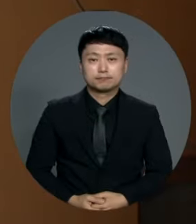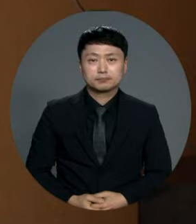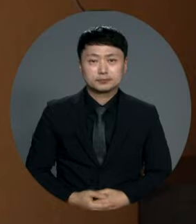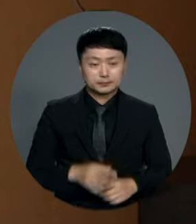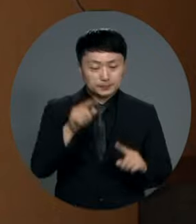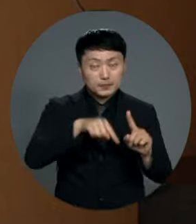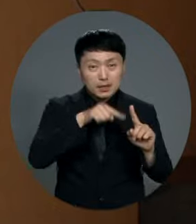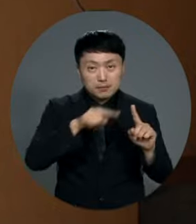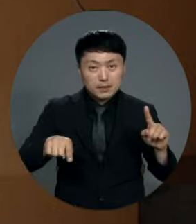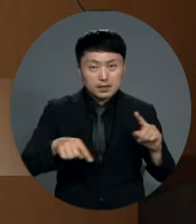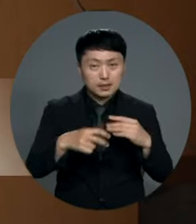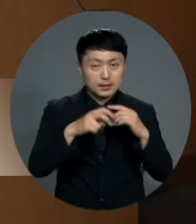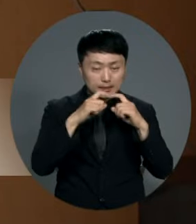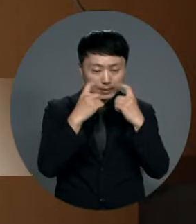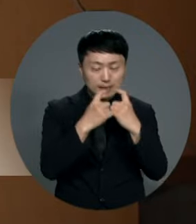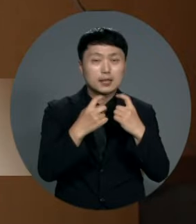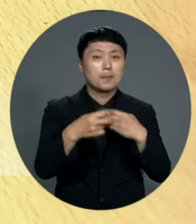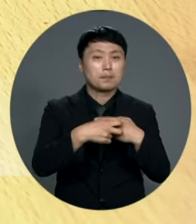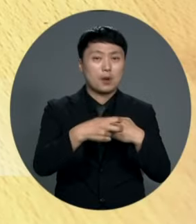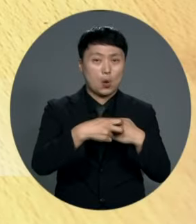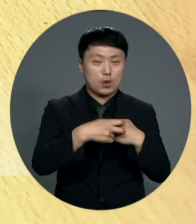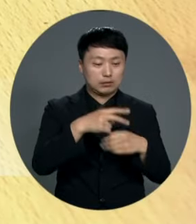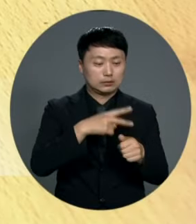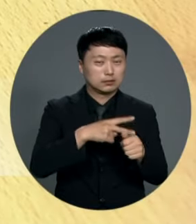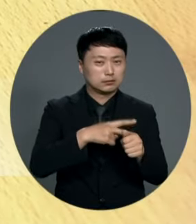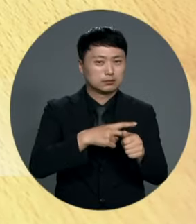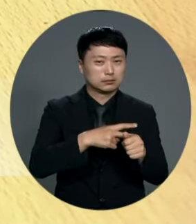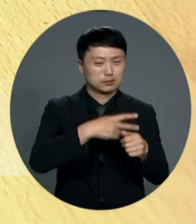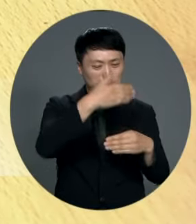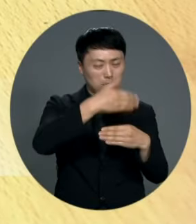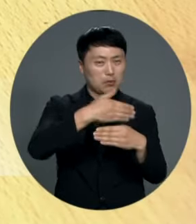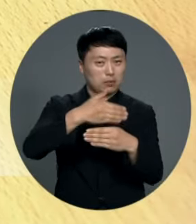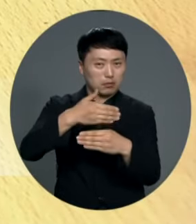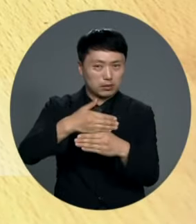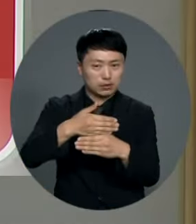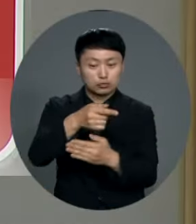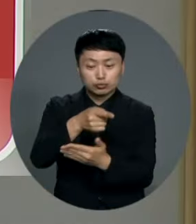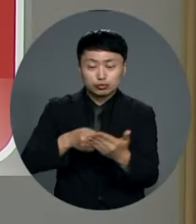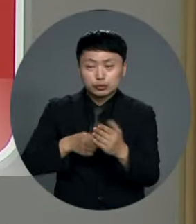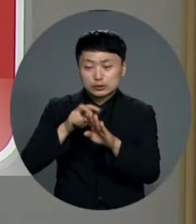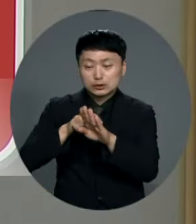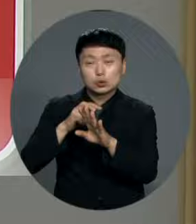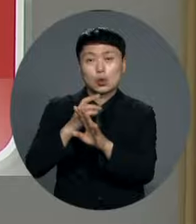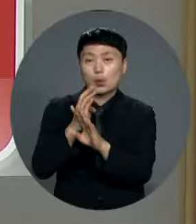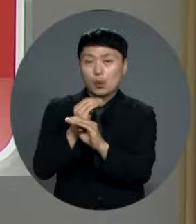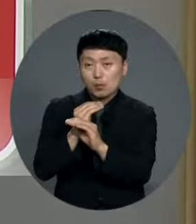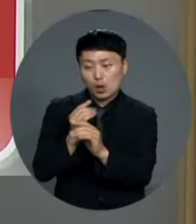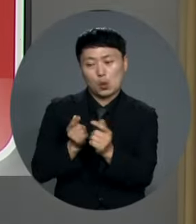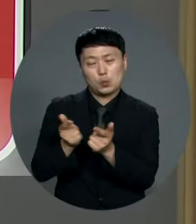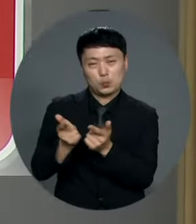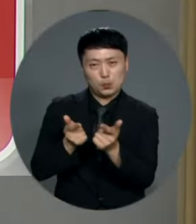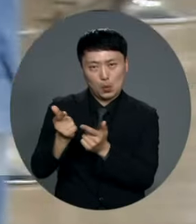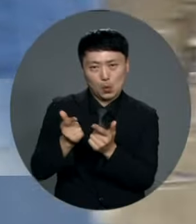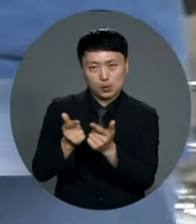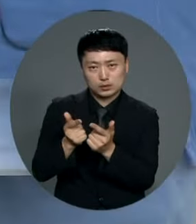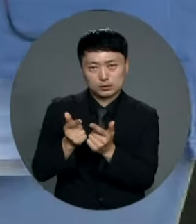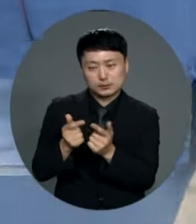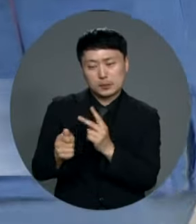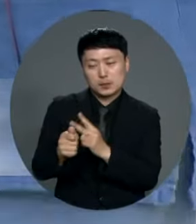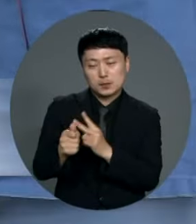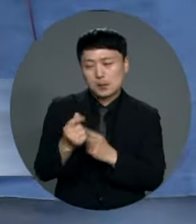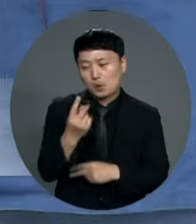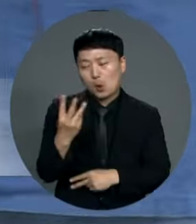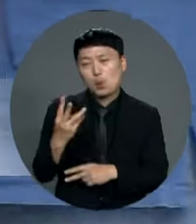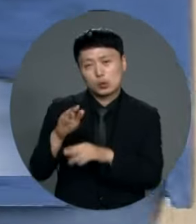1인 개원이들은 하루 병원 문을 닫았습니다. 수술과 진료 일정을 조정해 병원에 최소한의 인력만 두고